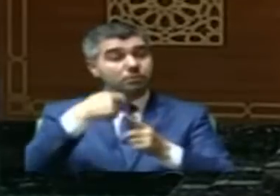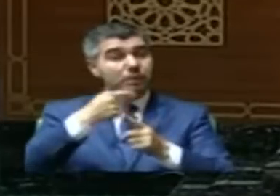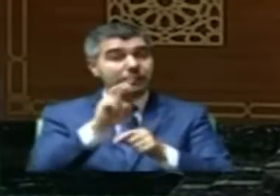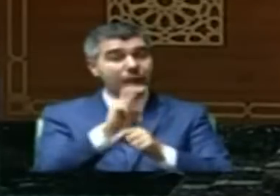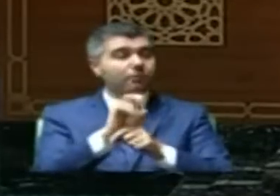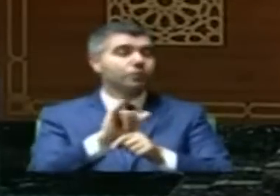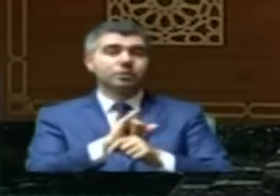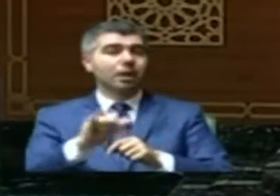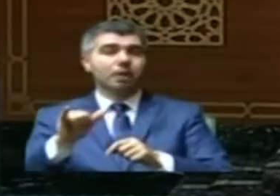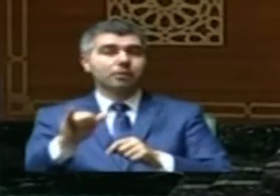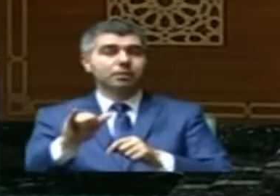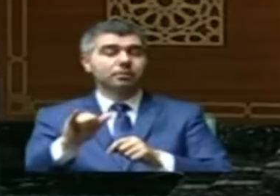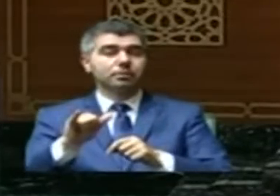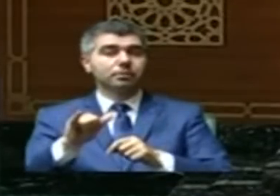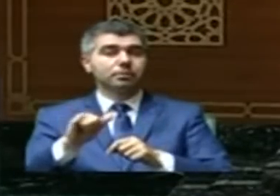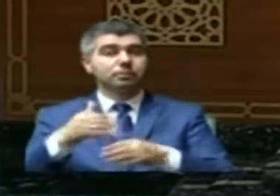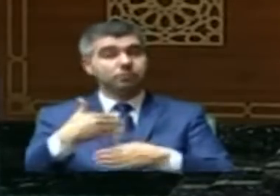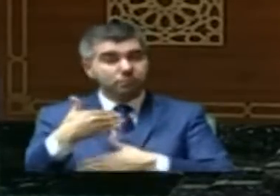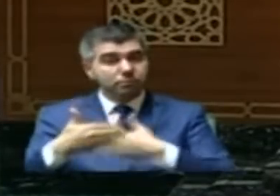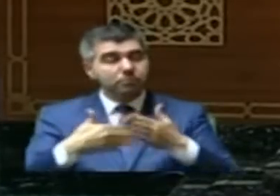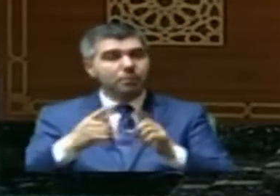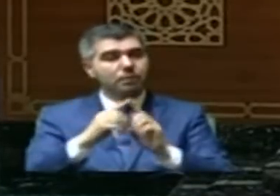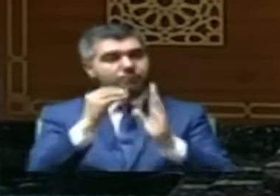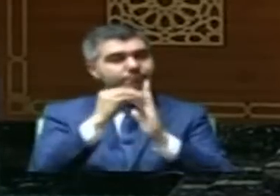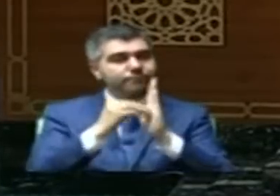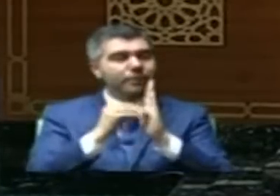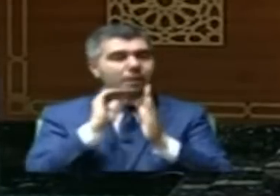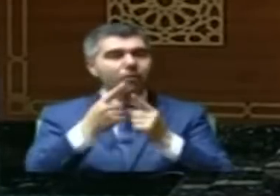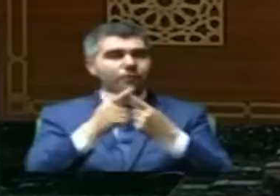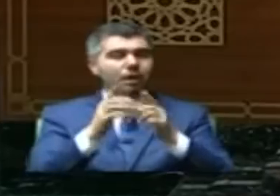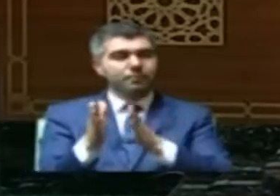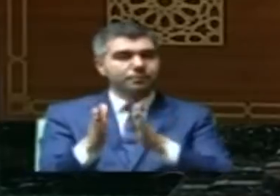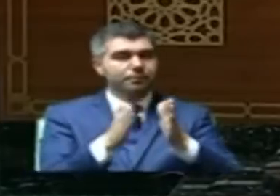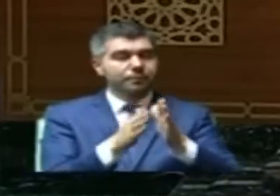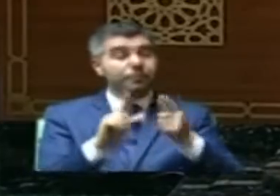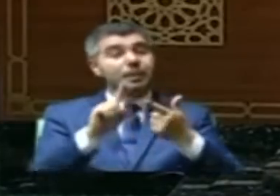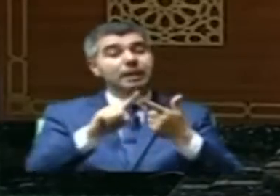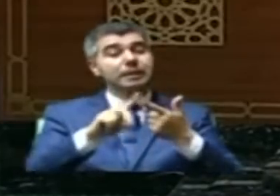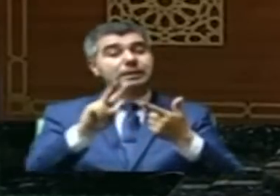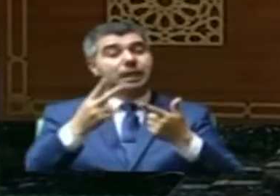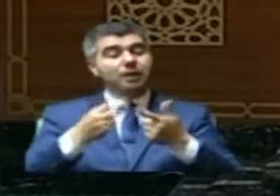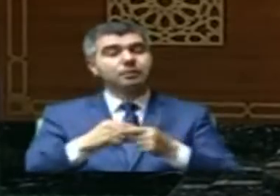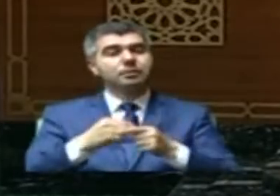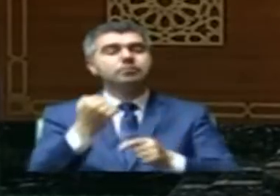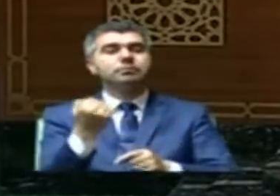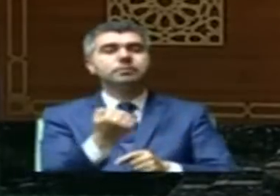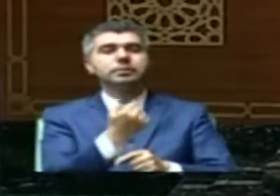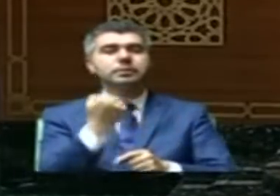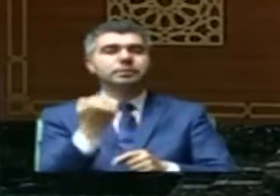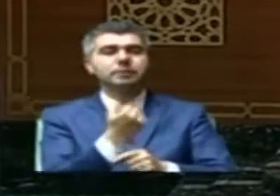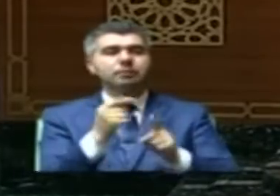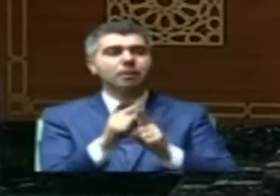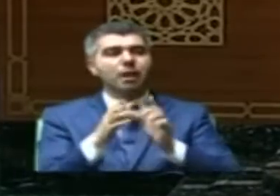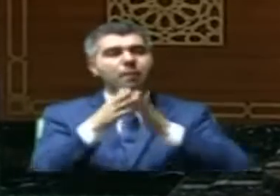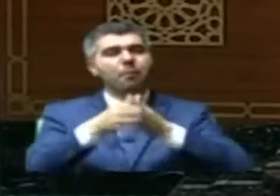ولكن وفق الشروط بطبيعة الحال راه بيناها يمكن البلد. النقطة الثانية، هذه القضية ديال التأخر في الموانئ عند